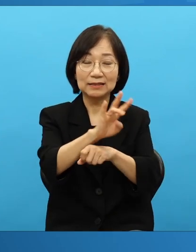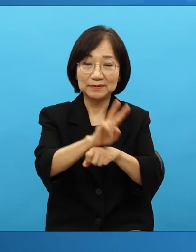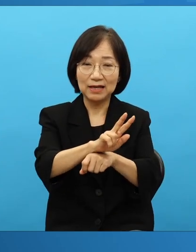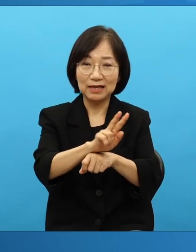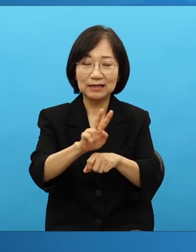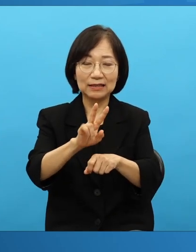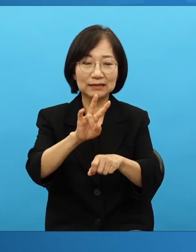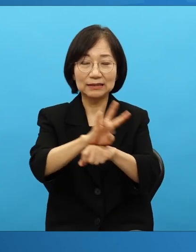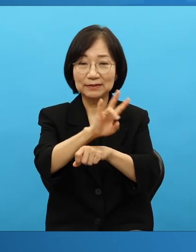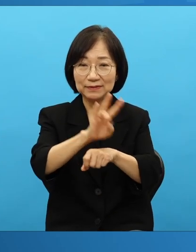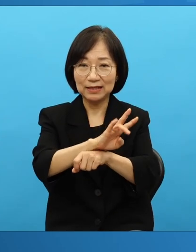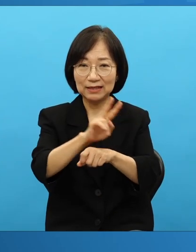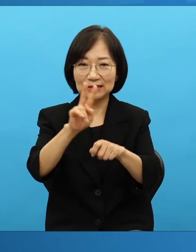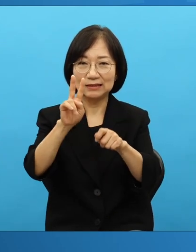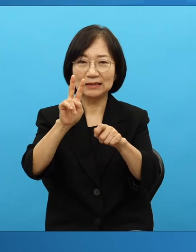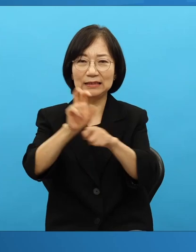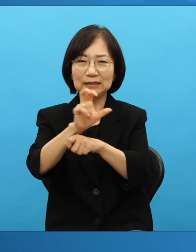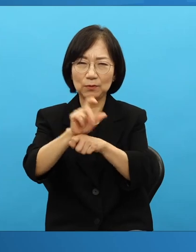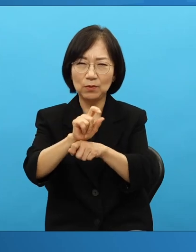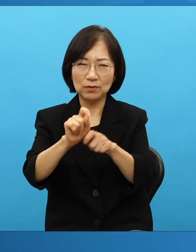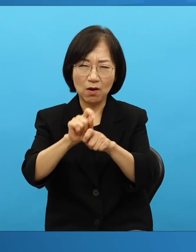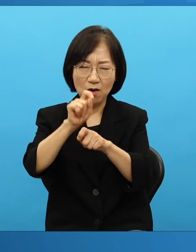건축해라.